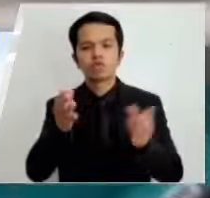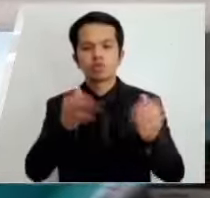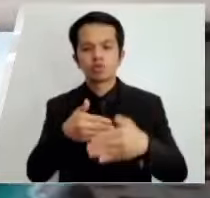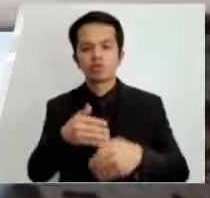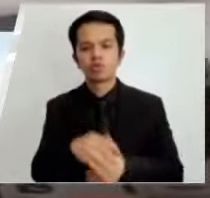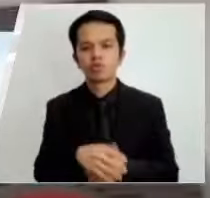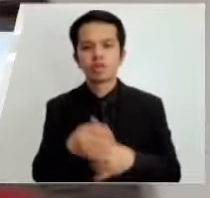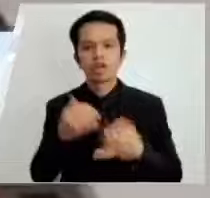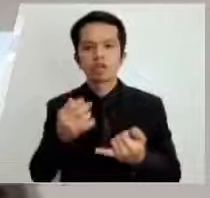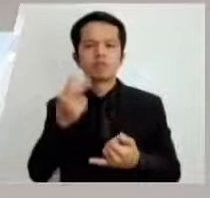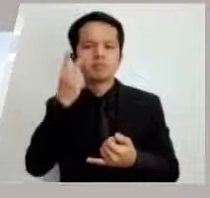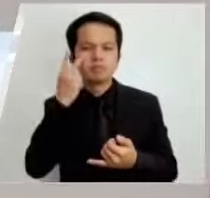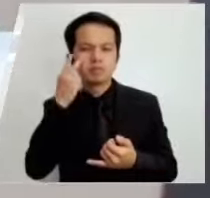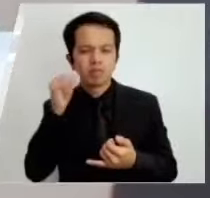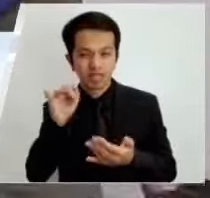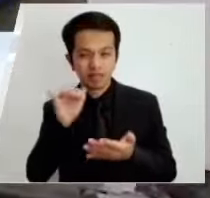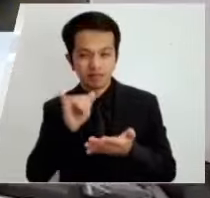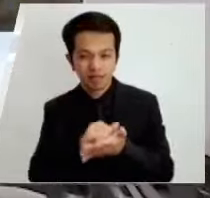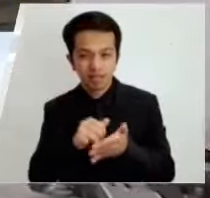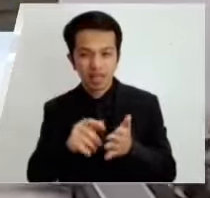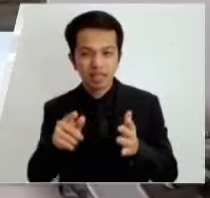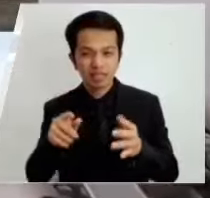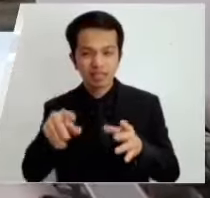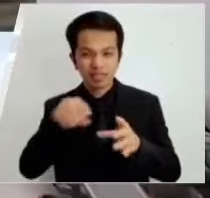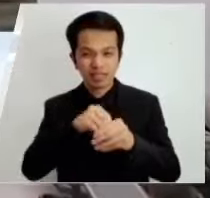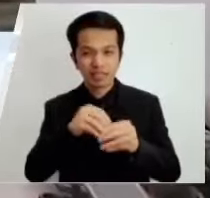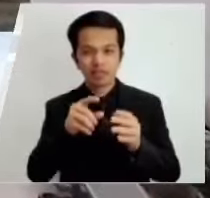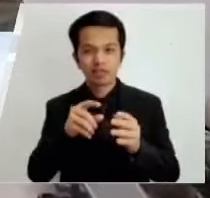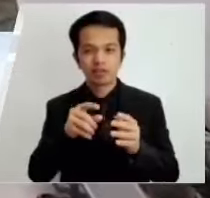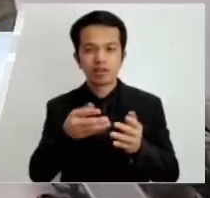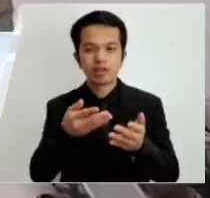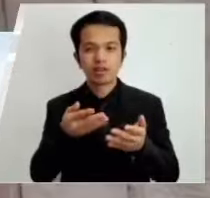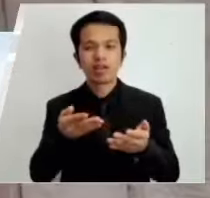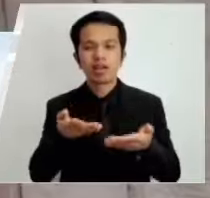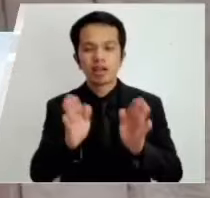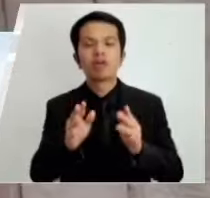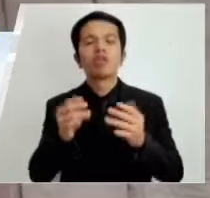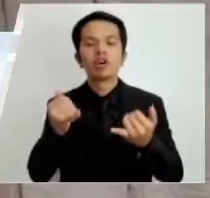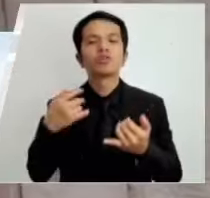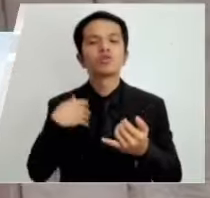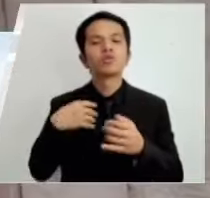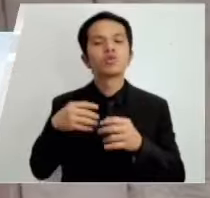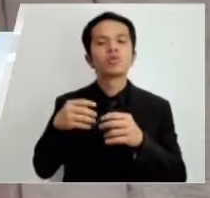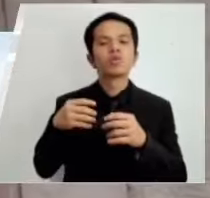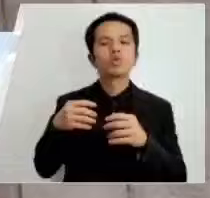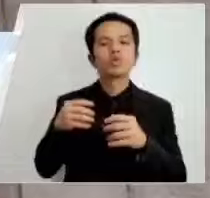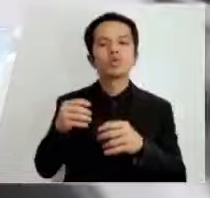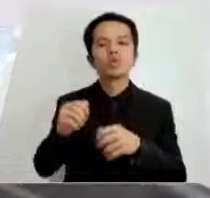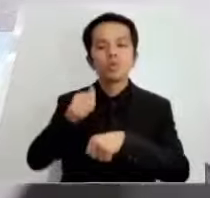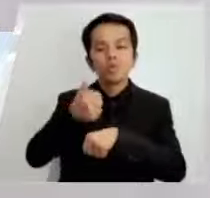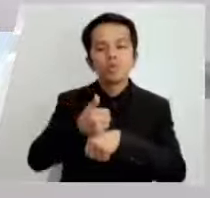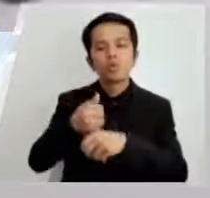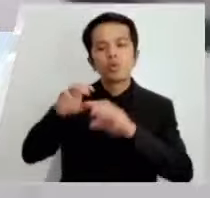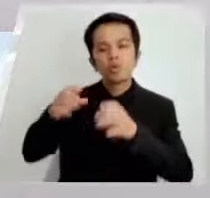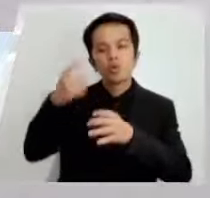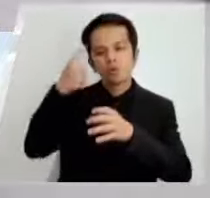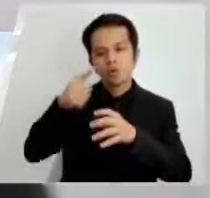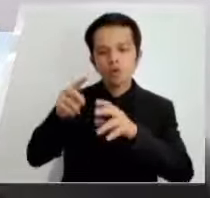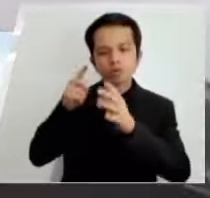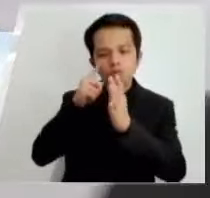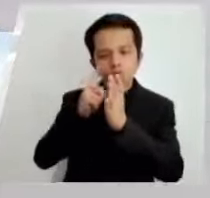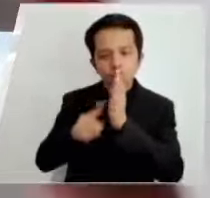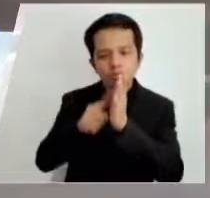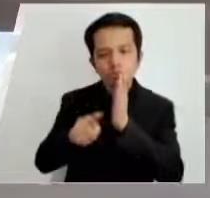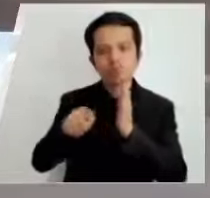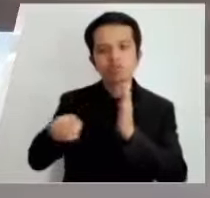kung legal ang mga ito. Maghahain din ng warrant ang PNP Anti-Cybercrime Group para makumpiska at masuri ang mga computer